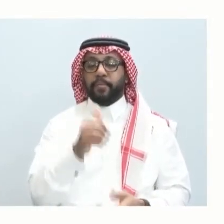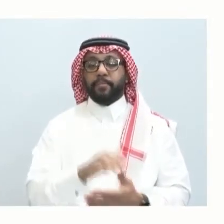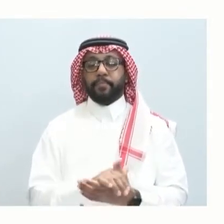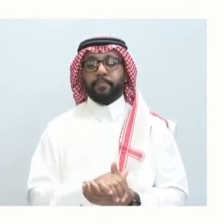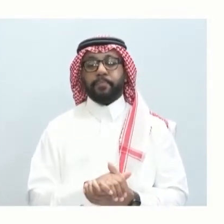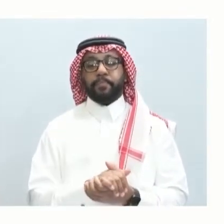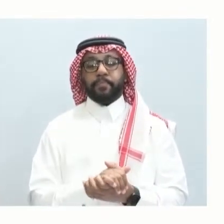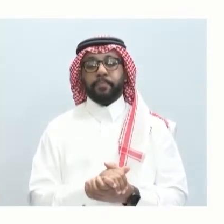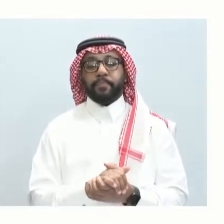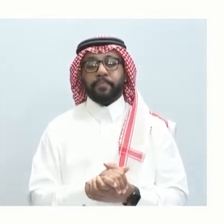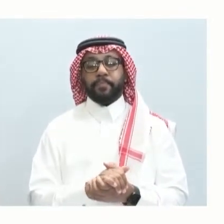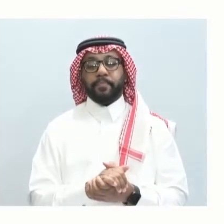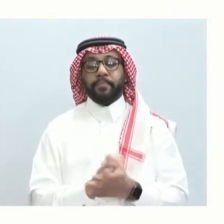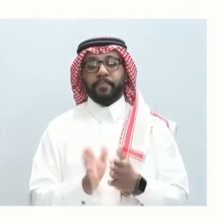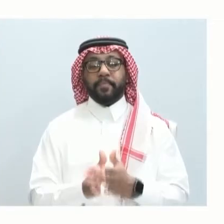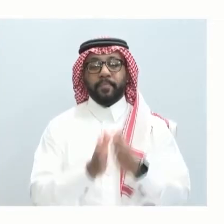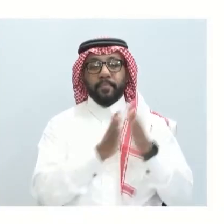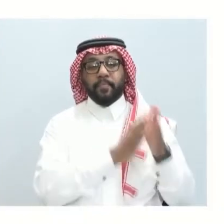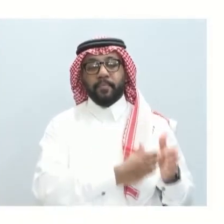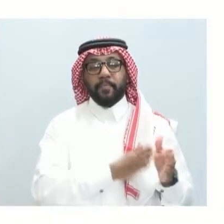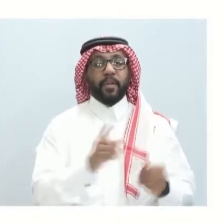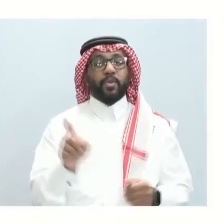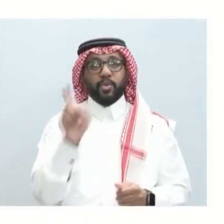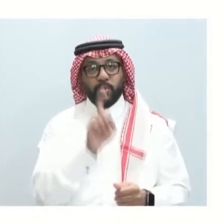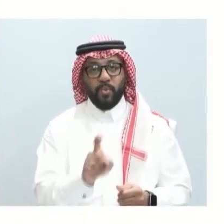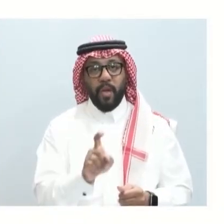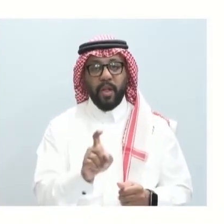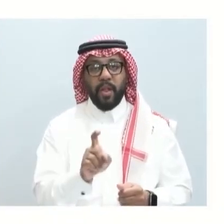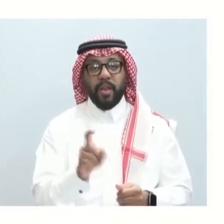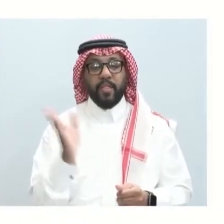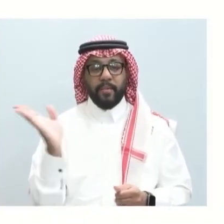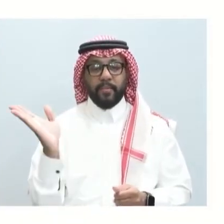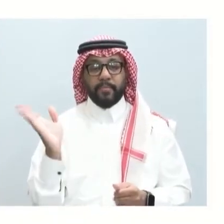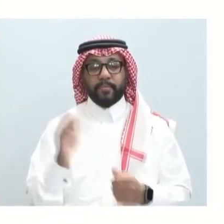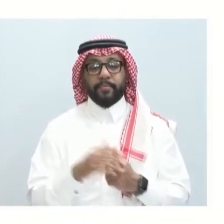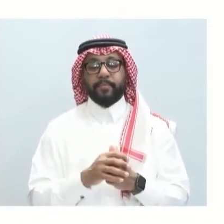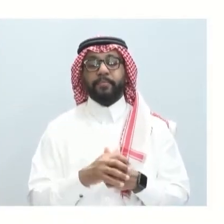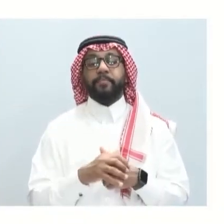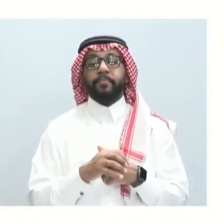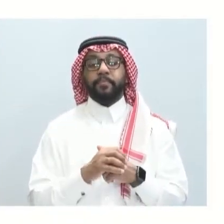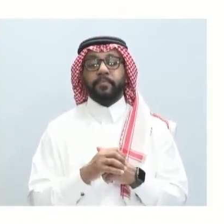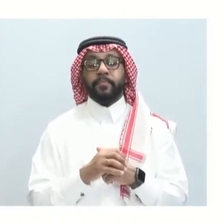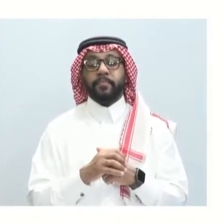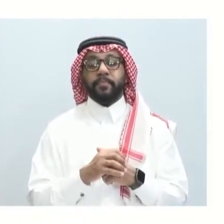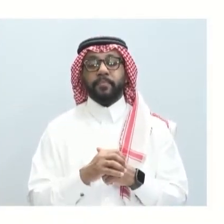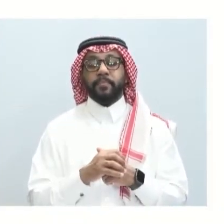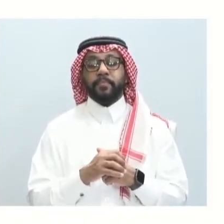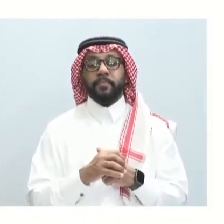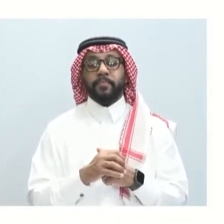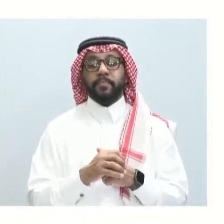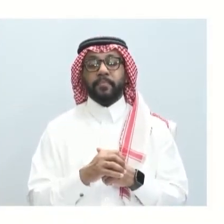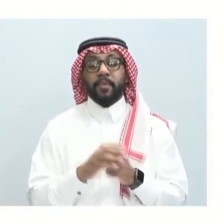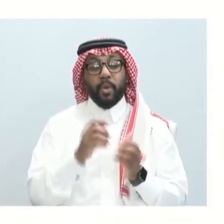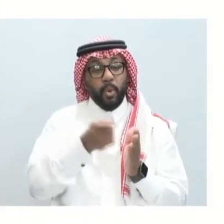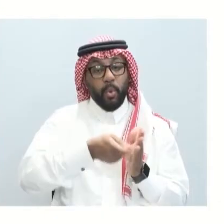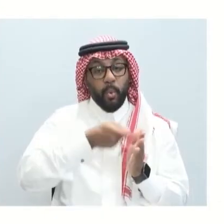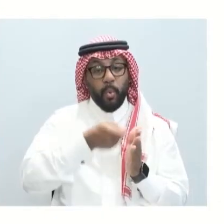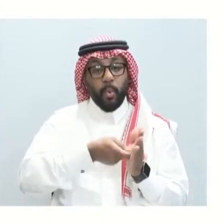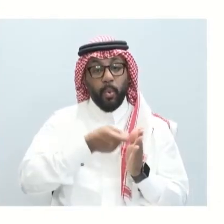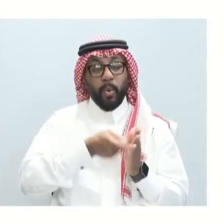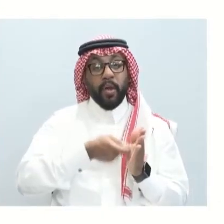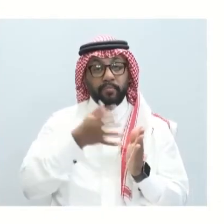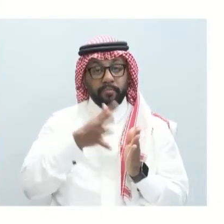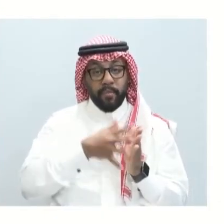السؤال ننتقل واياكم الى السؤال التالي في هذا السؤال كذلك اكتب جمله عدديه